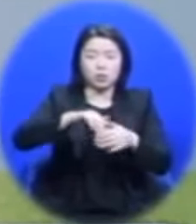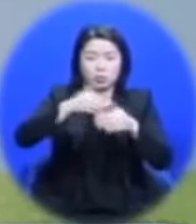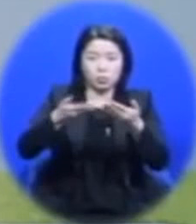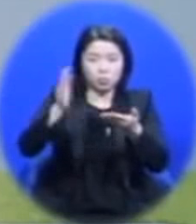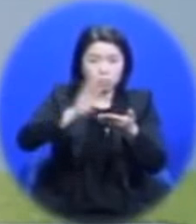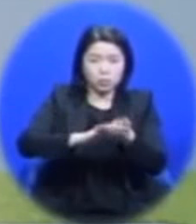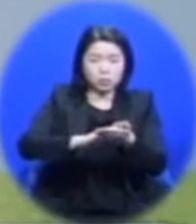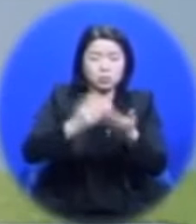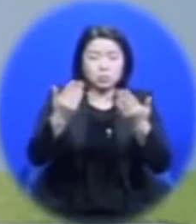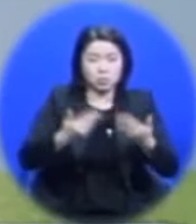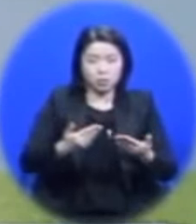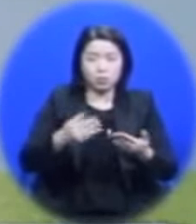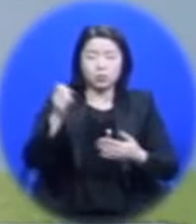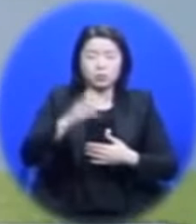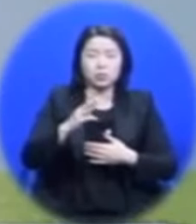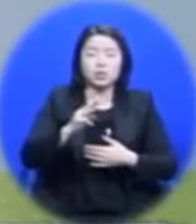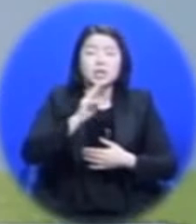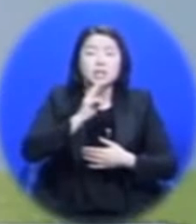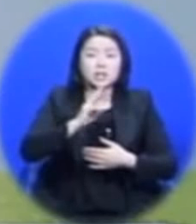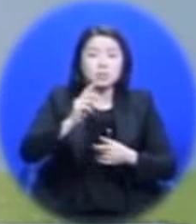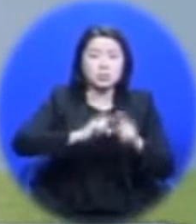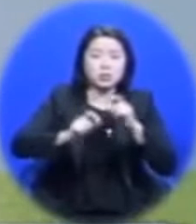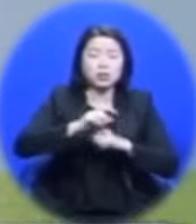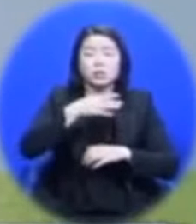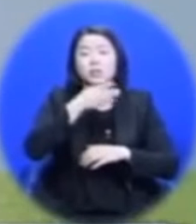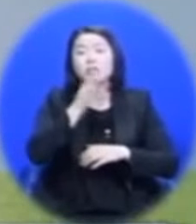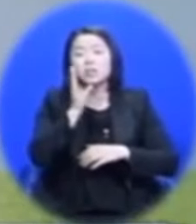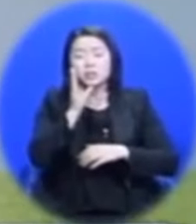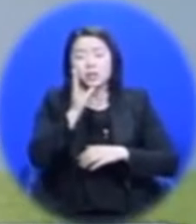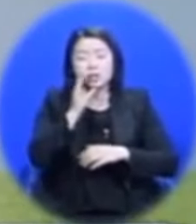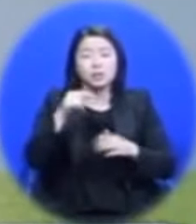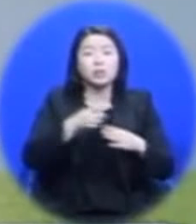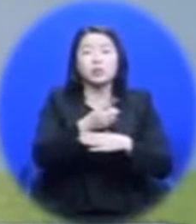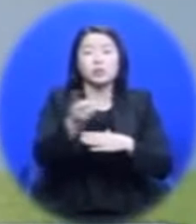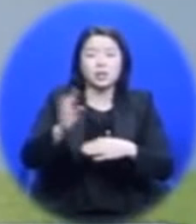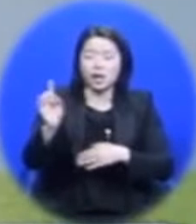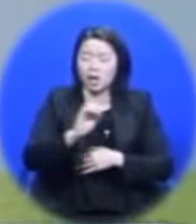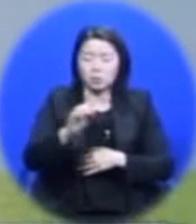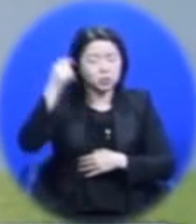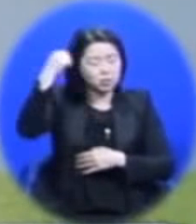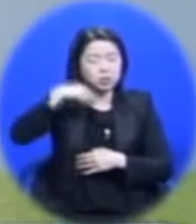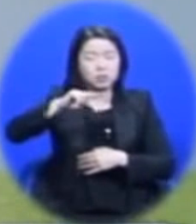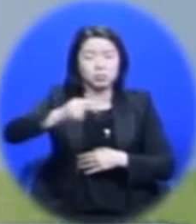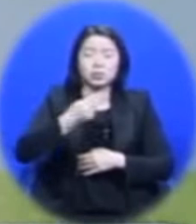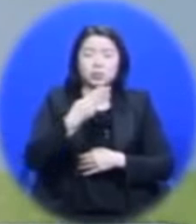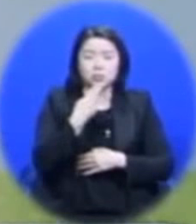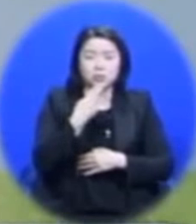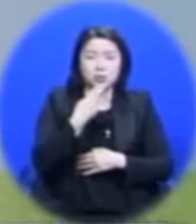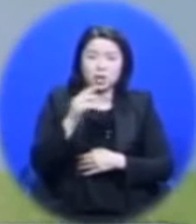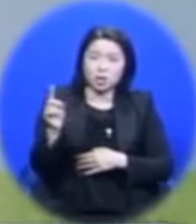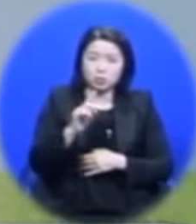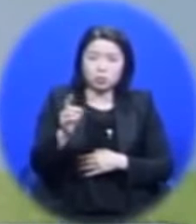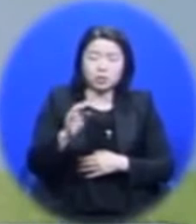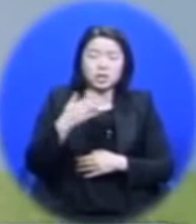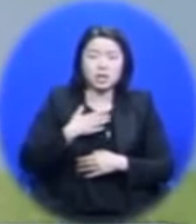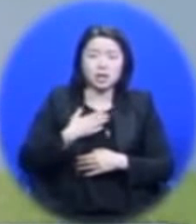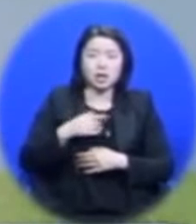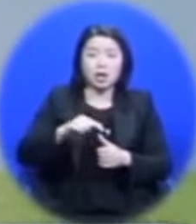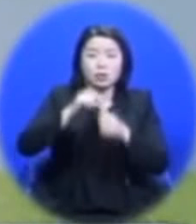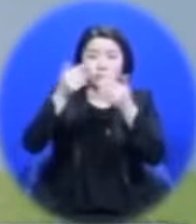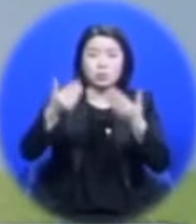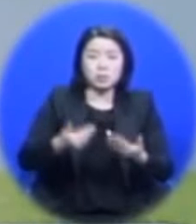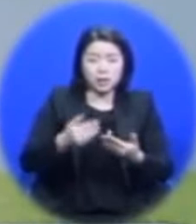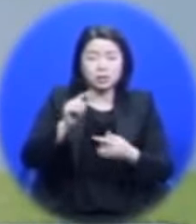한다던데 3분 더 늙었다는 것 외에는 아무런 느낌도 없었습니다. 도대체 내가 구원을 받은